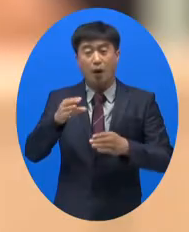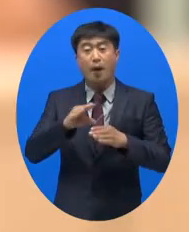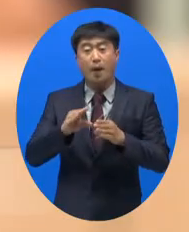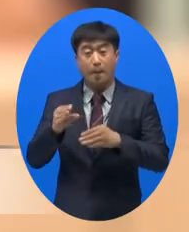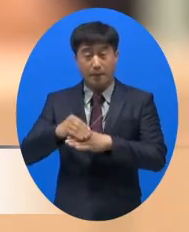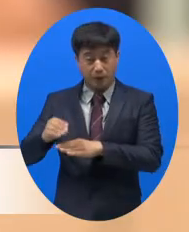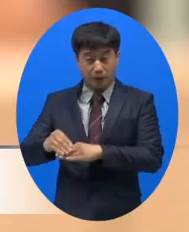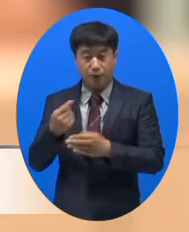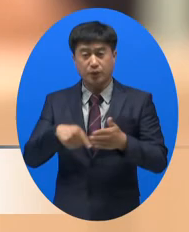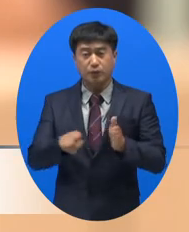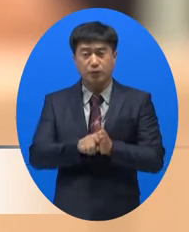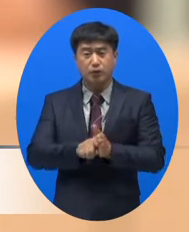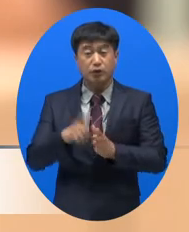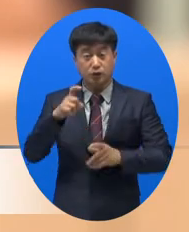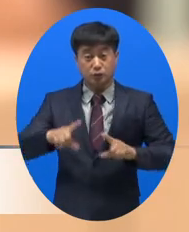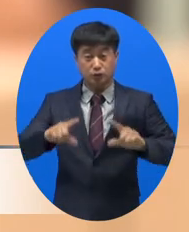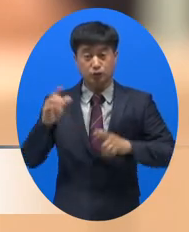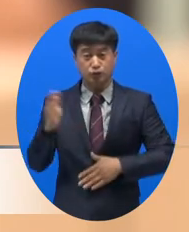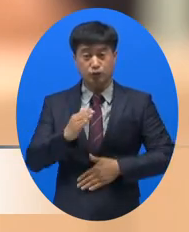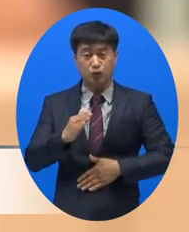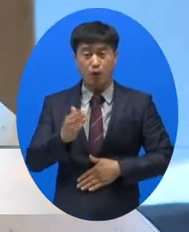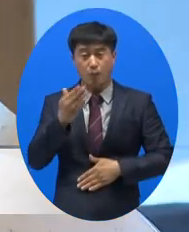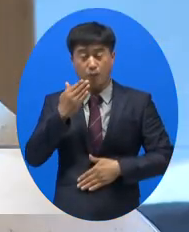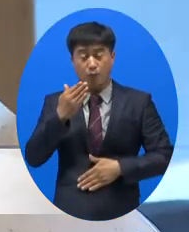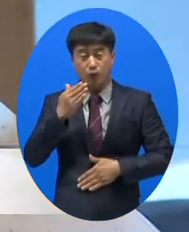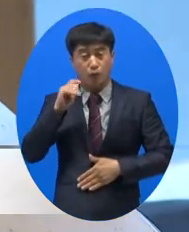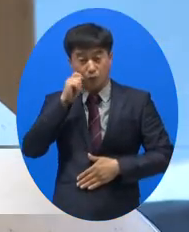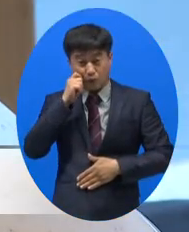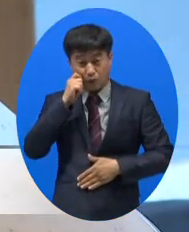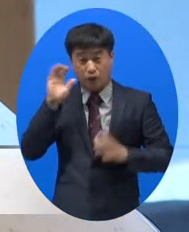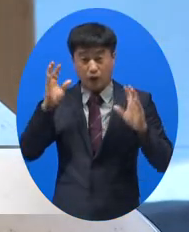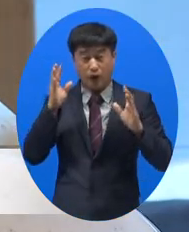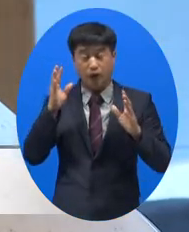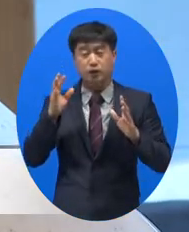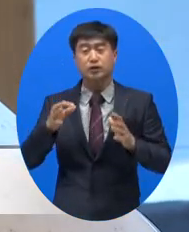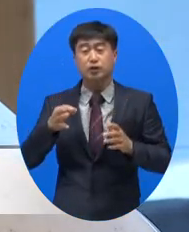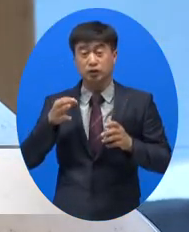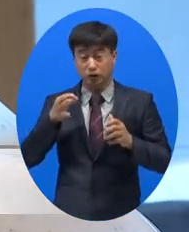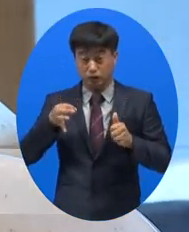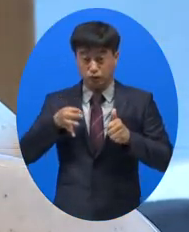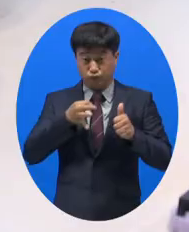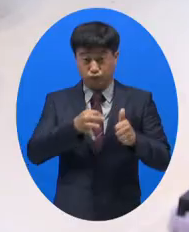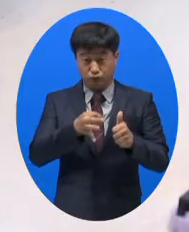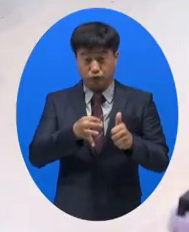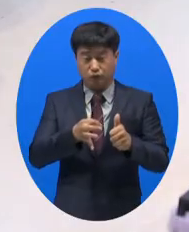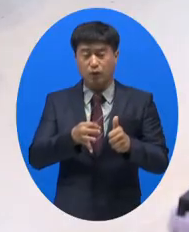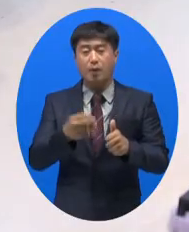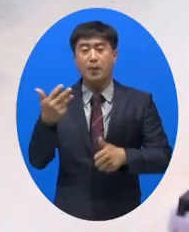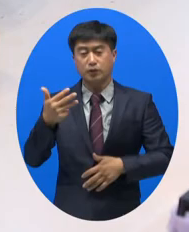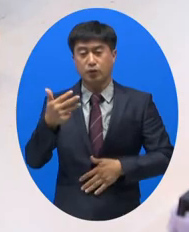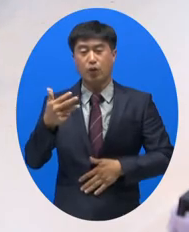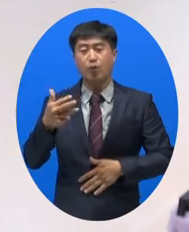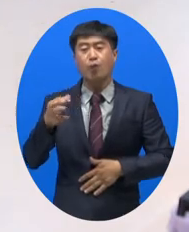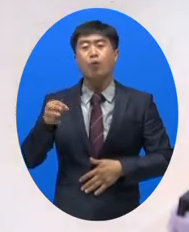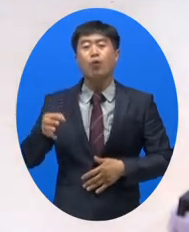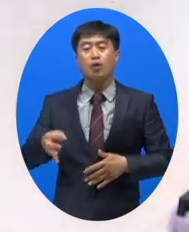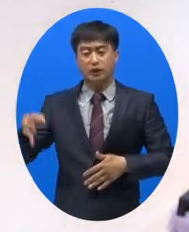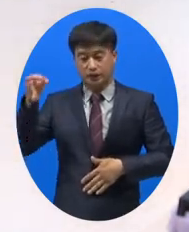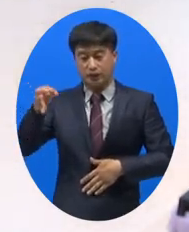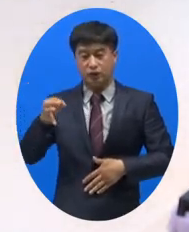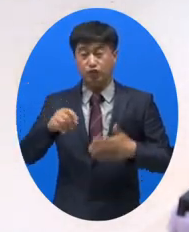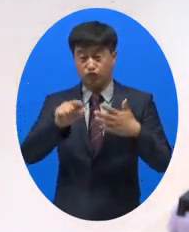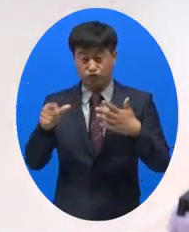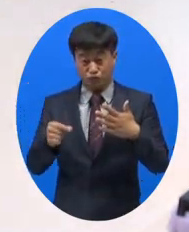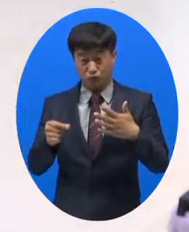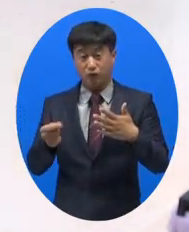반영을 위해 경기도는 지난 10일부터 결식 우려 아동들을 위한 급식 단가를 8,000원으로 인상했습니다. 9월이었던 인상